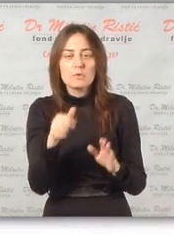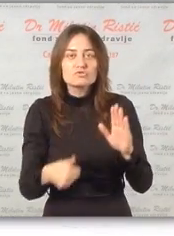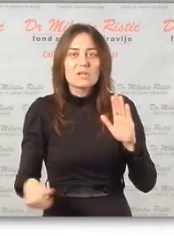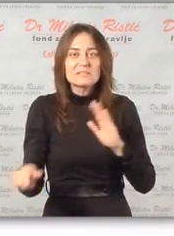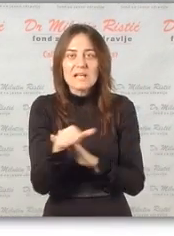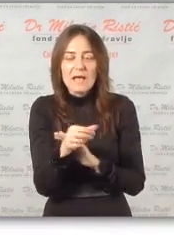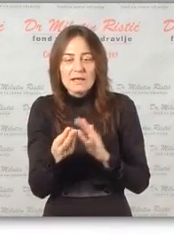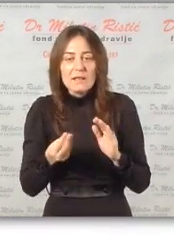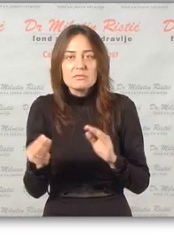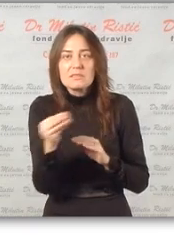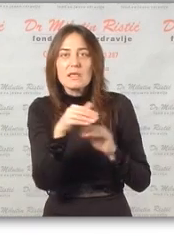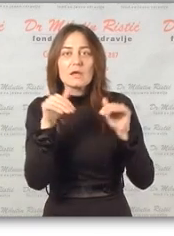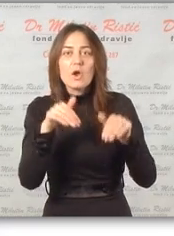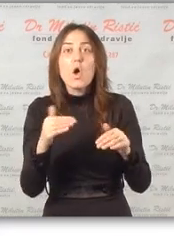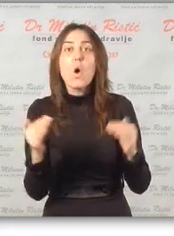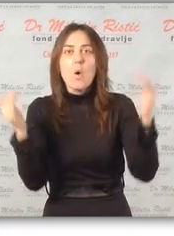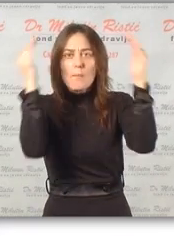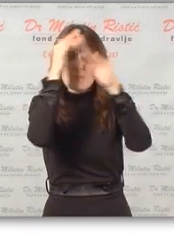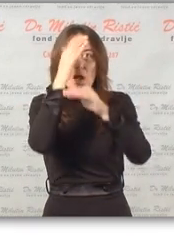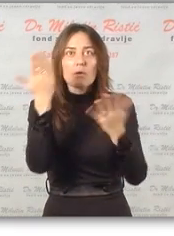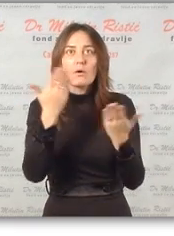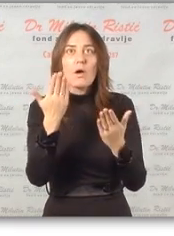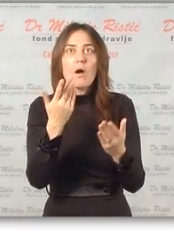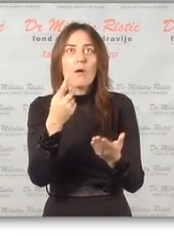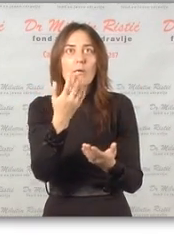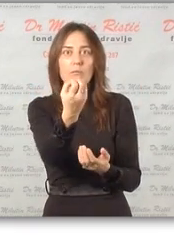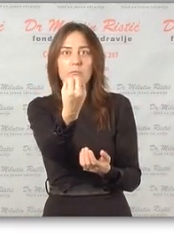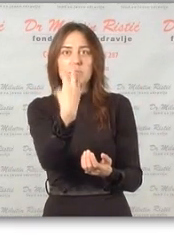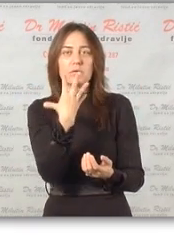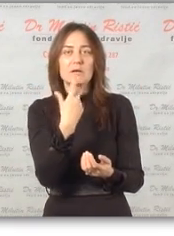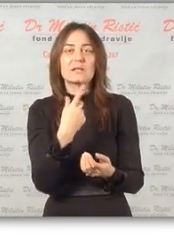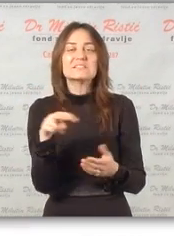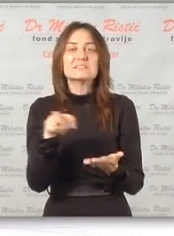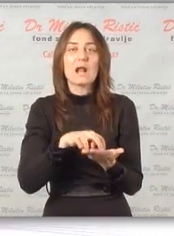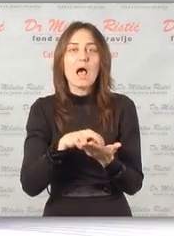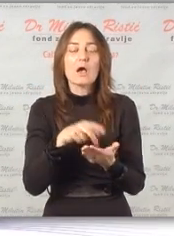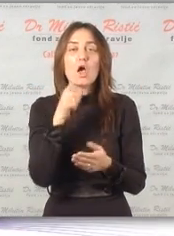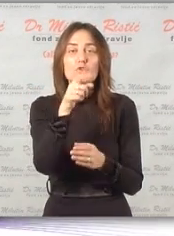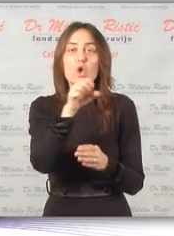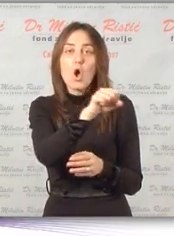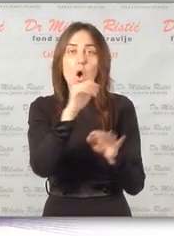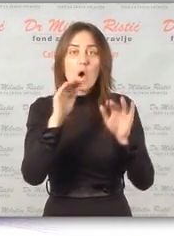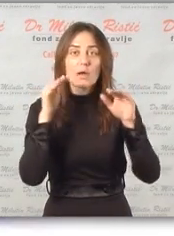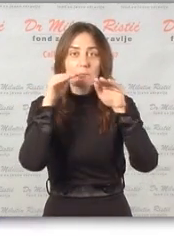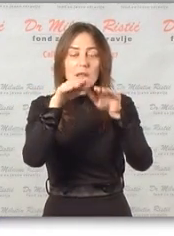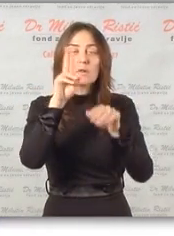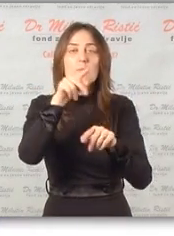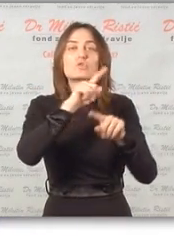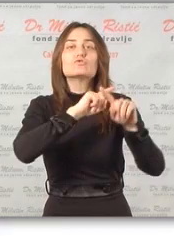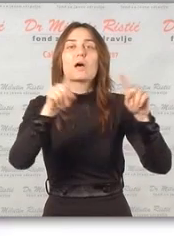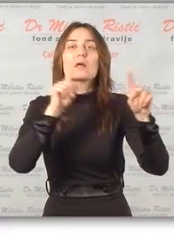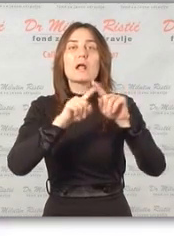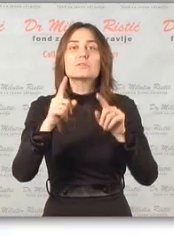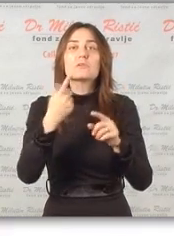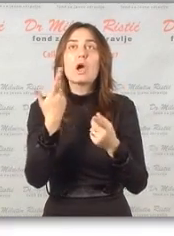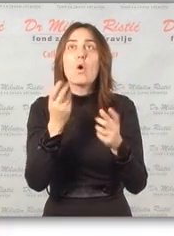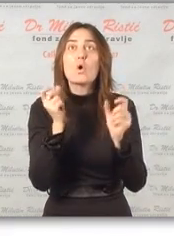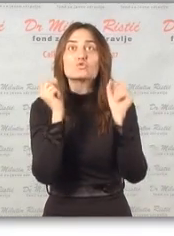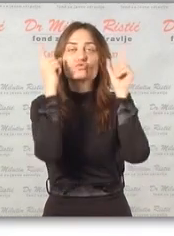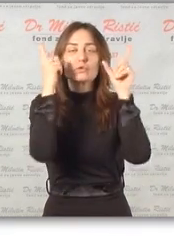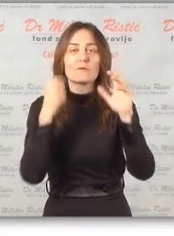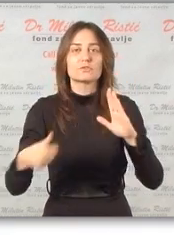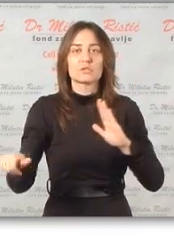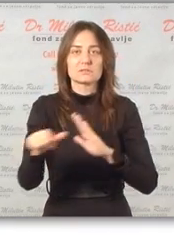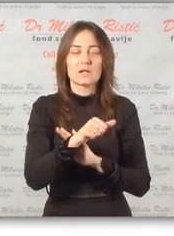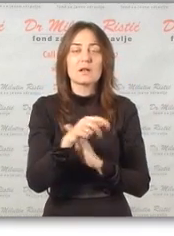kojem dete može sakriti neku svoju dragu igračku, u mraku deluje kao izvor straha, jer se u tom ormaru mogu sakriti